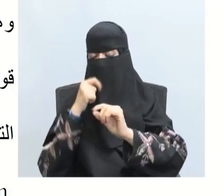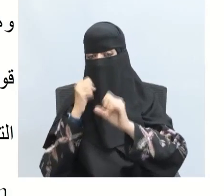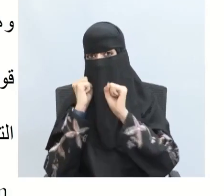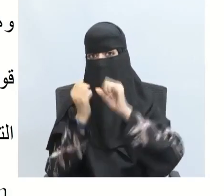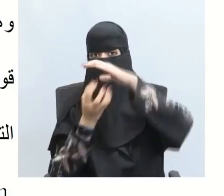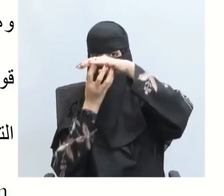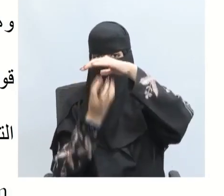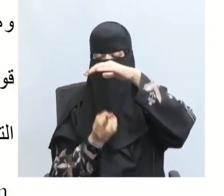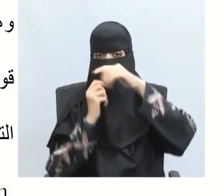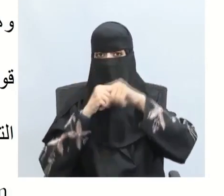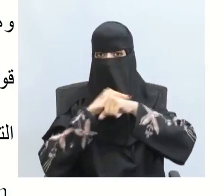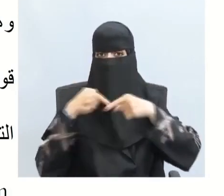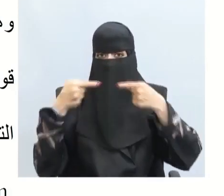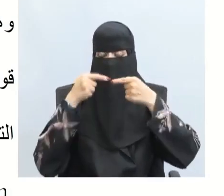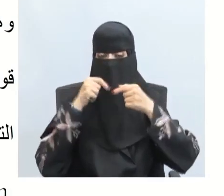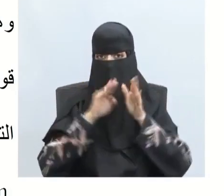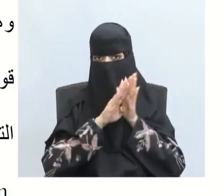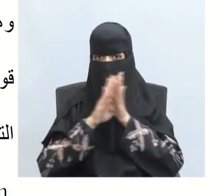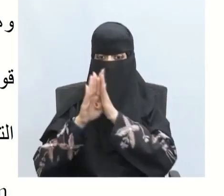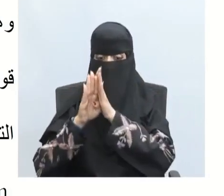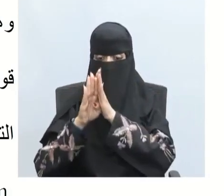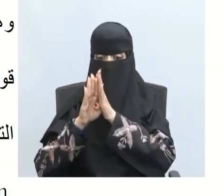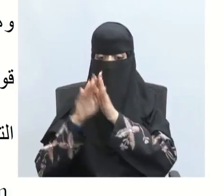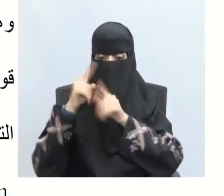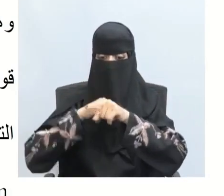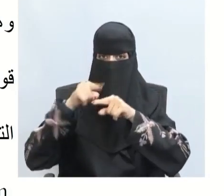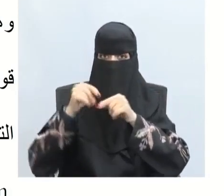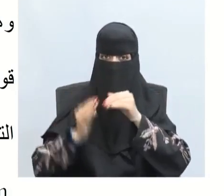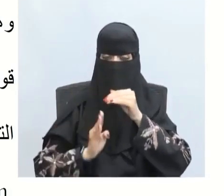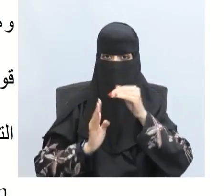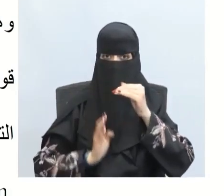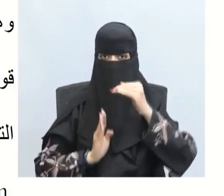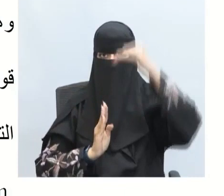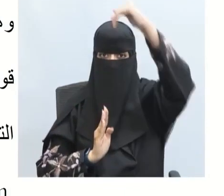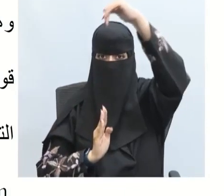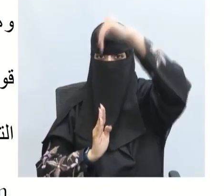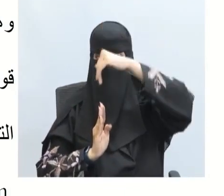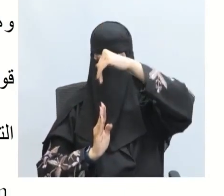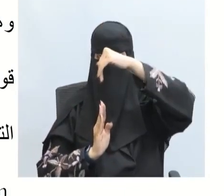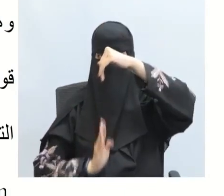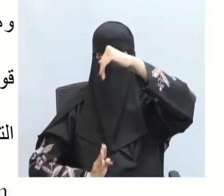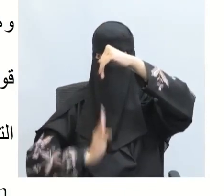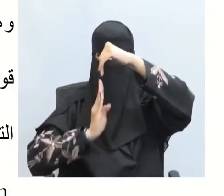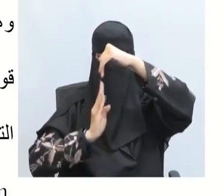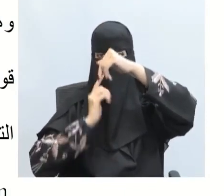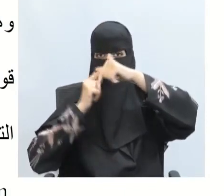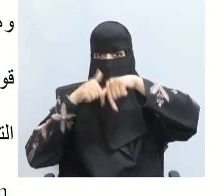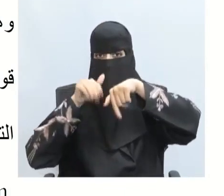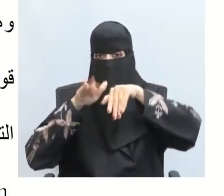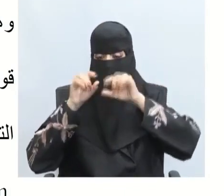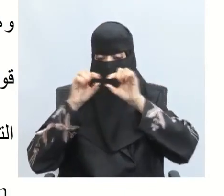الجاذبيه التي تدفع او تدفع الى الداخل حيث يستقر النجم